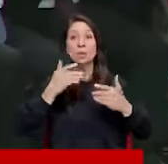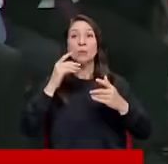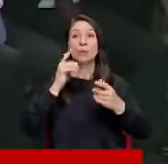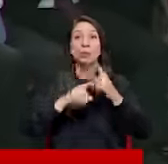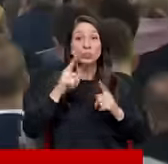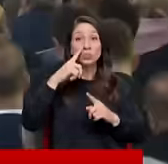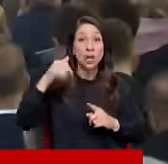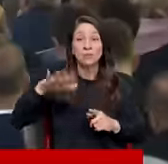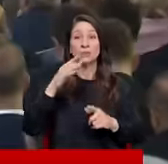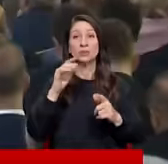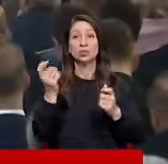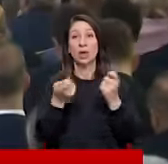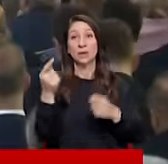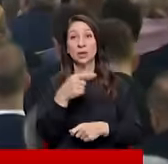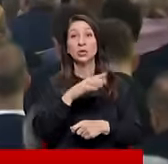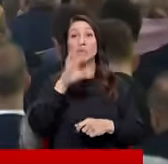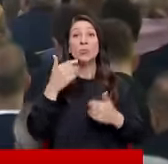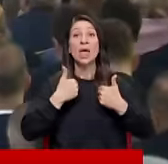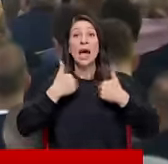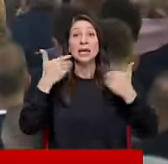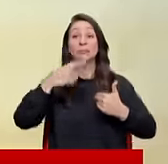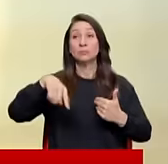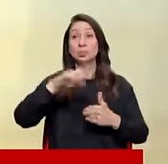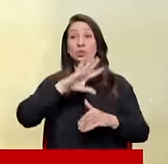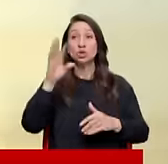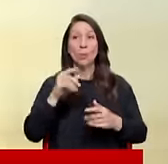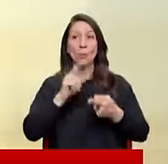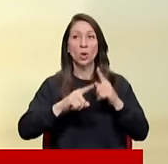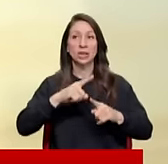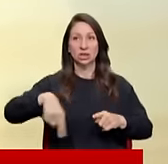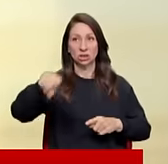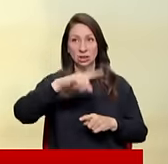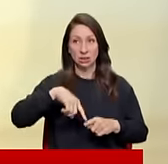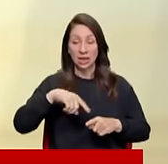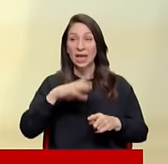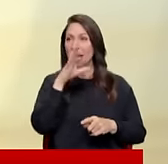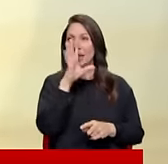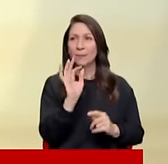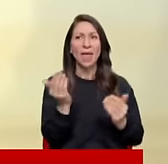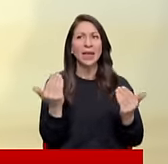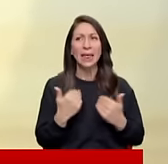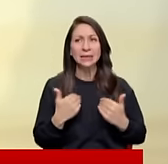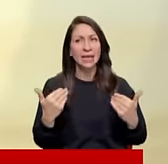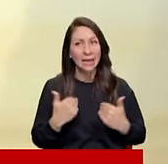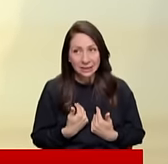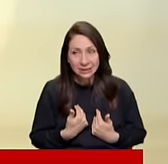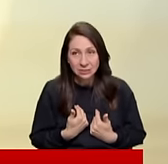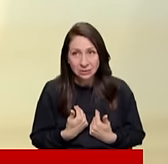çağırdı. Saygıdeğer tüm yargıçları, tüm bürokratları kimden gelirse